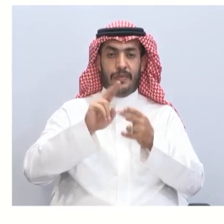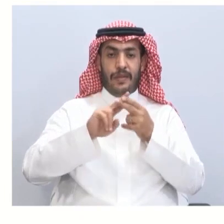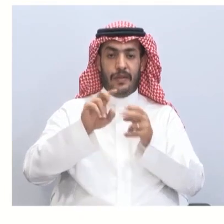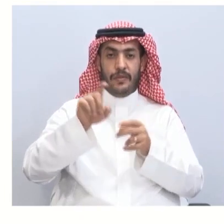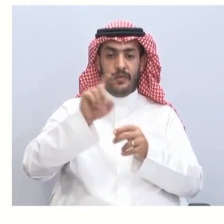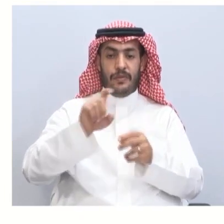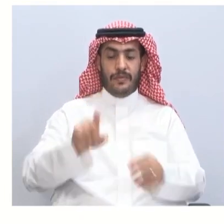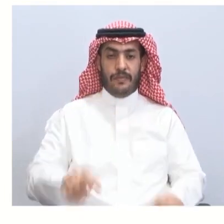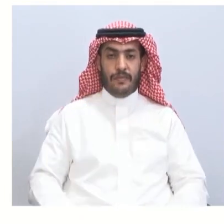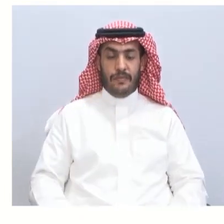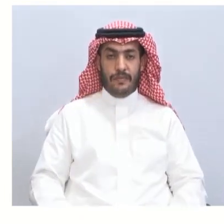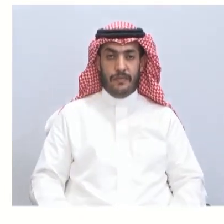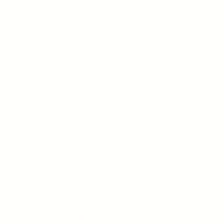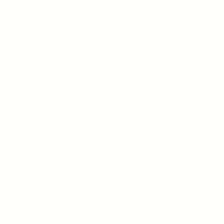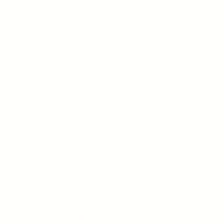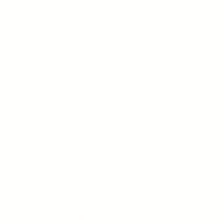هذا